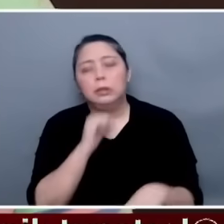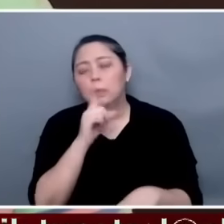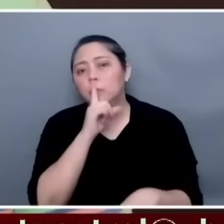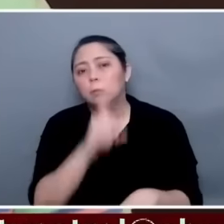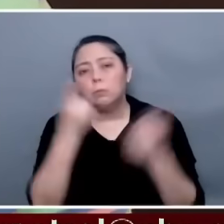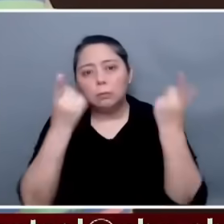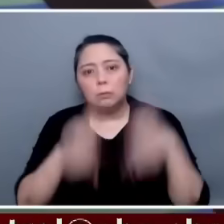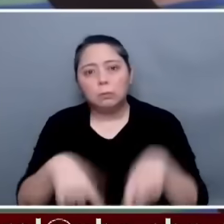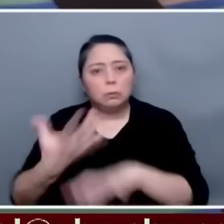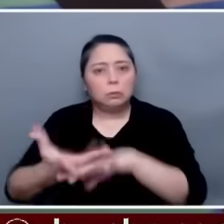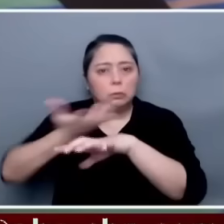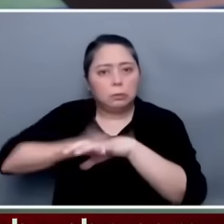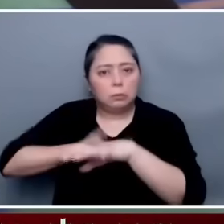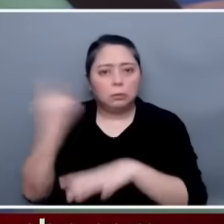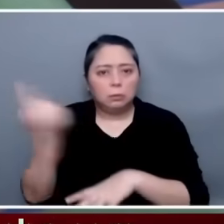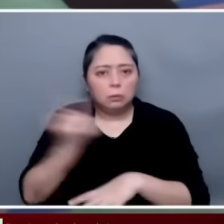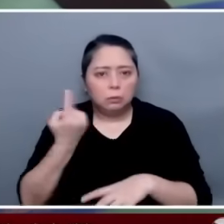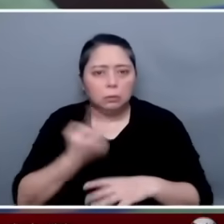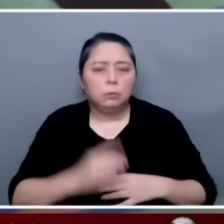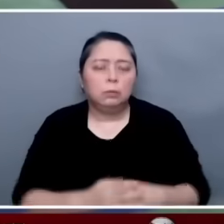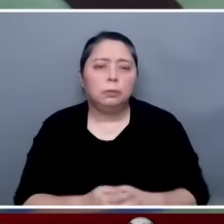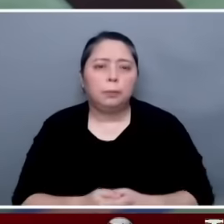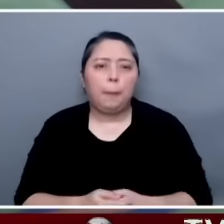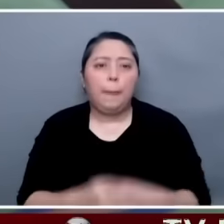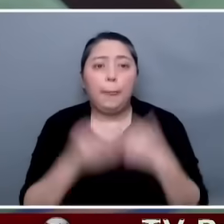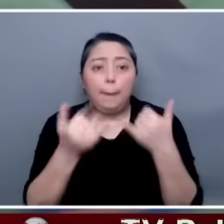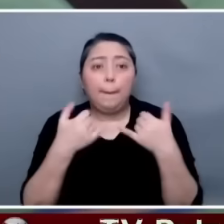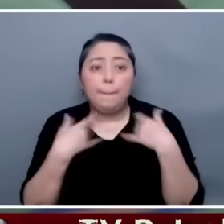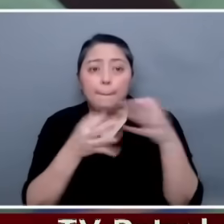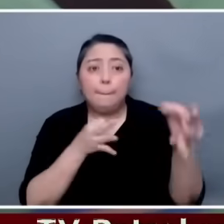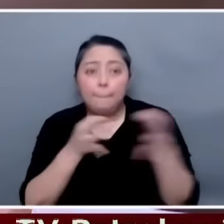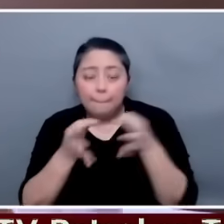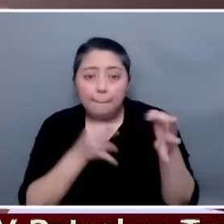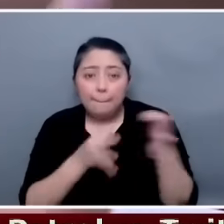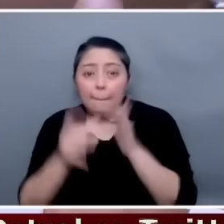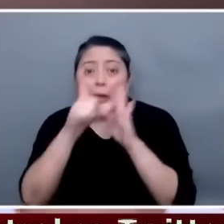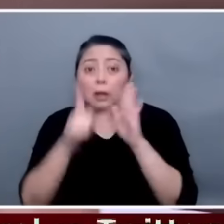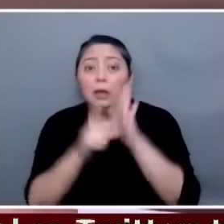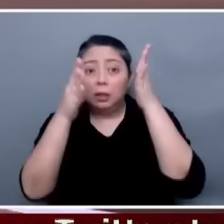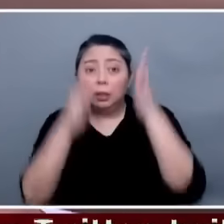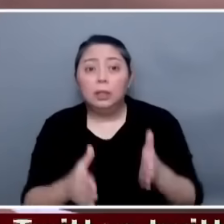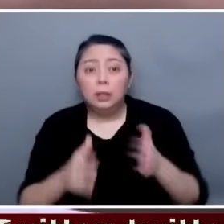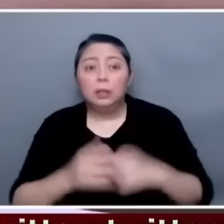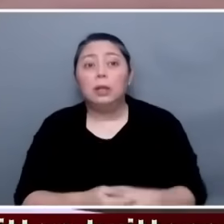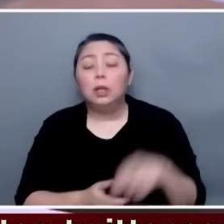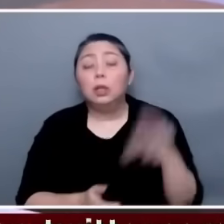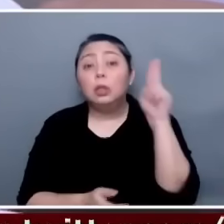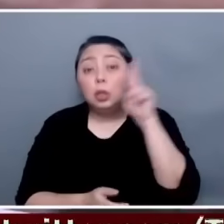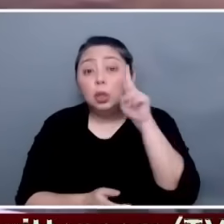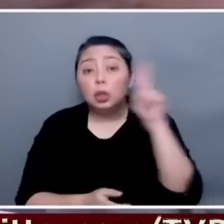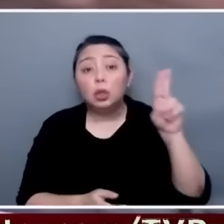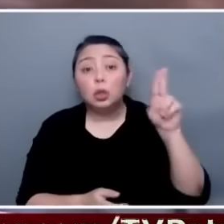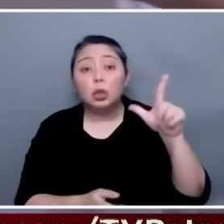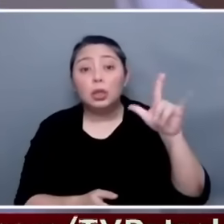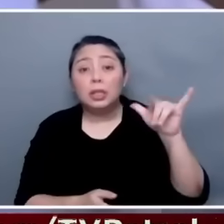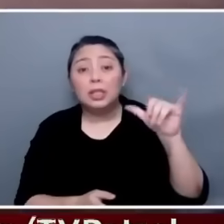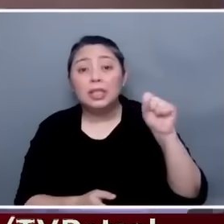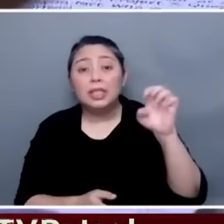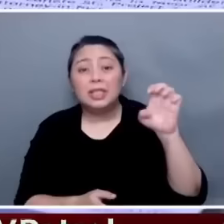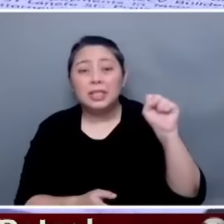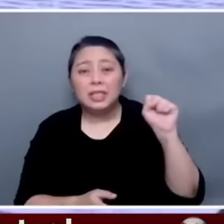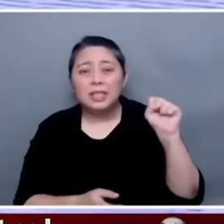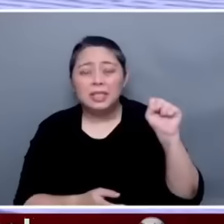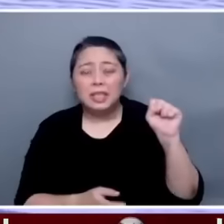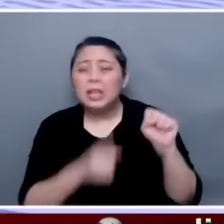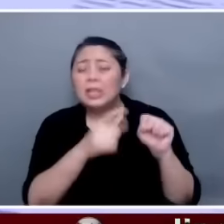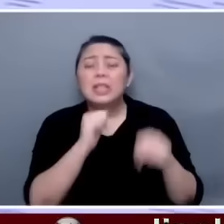Hindi ako mapagkatulog, sir. Nagpaliwanag naman ang abogado ni Ulysses. Itinanggi niya na tinakbuhan ng suspect ang mga subcontractor at